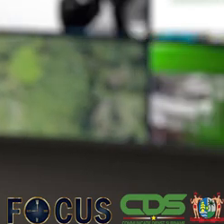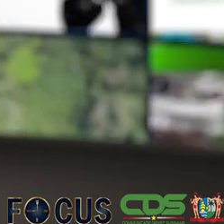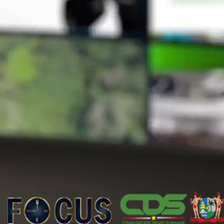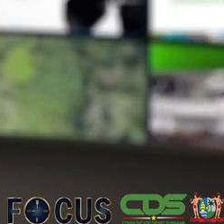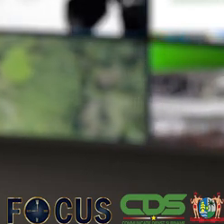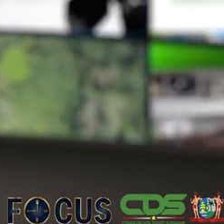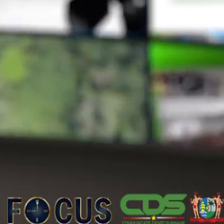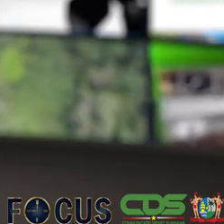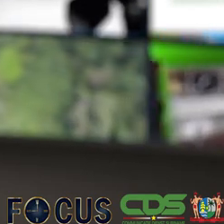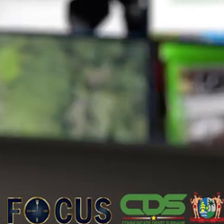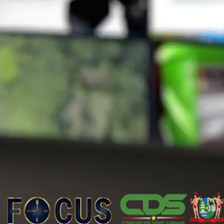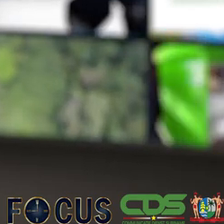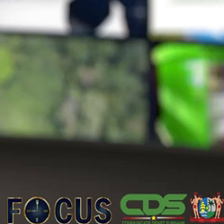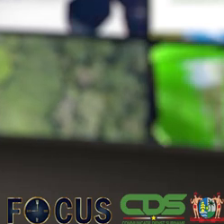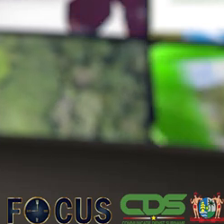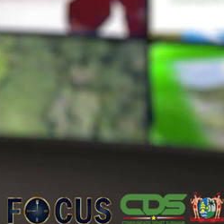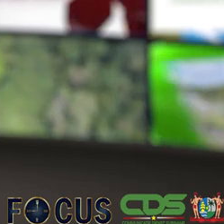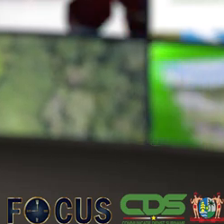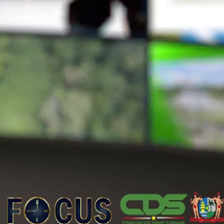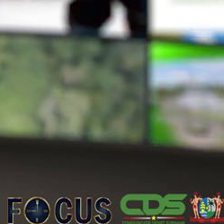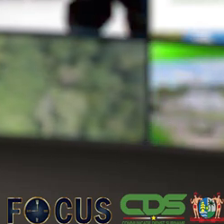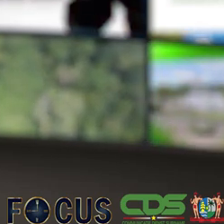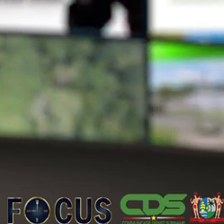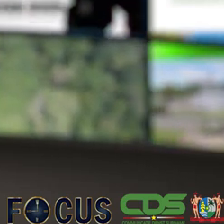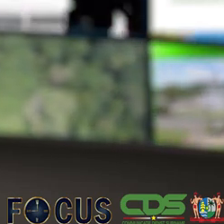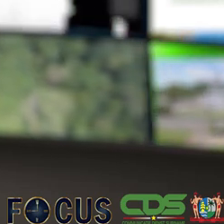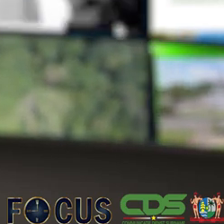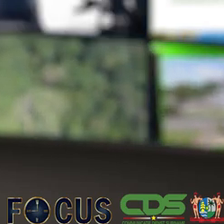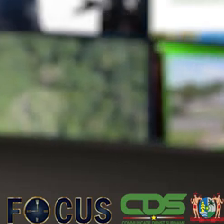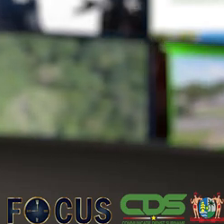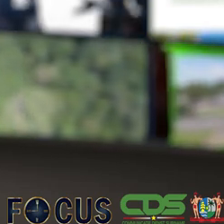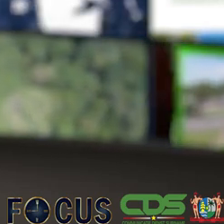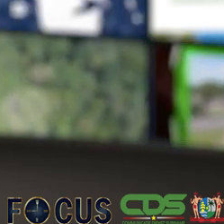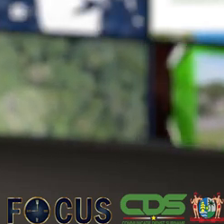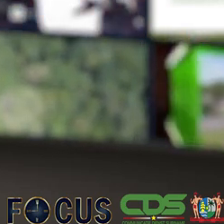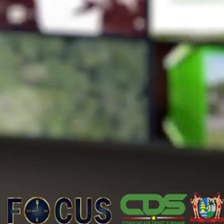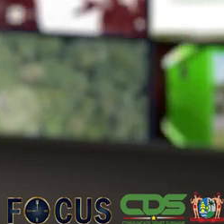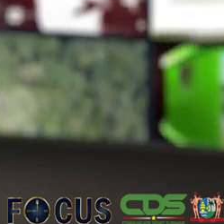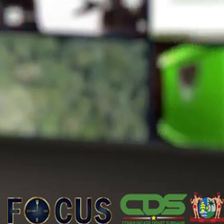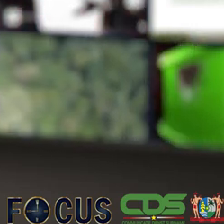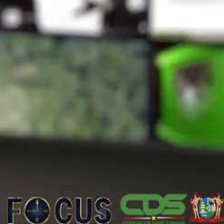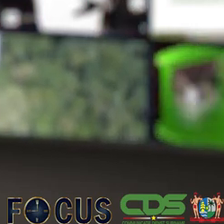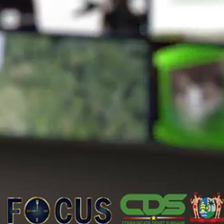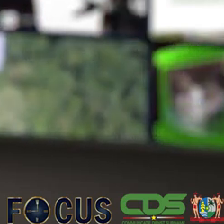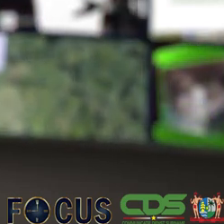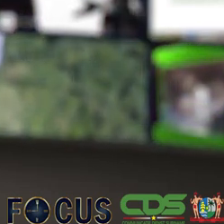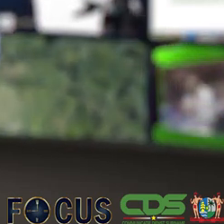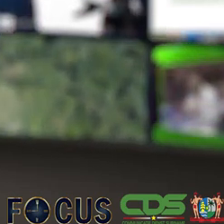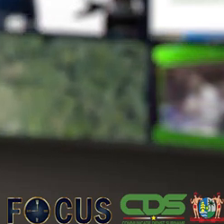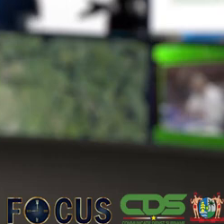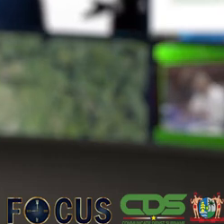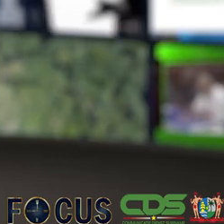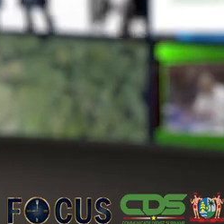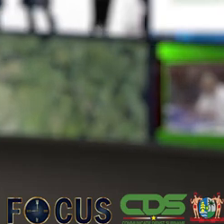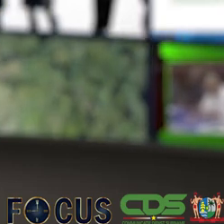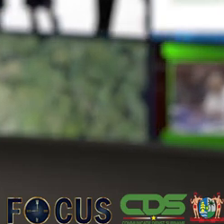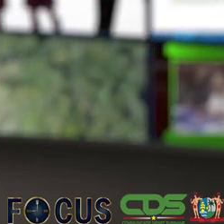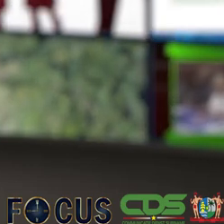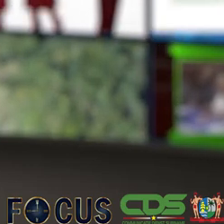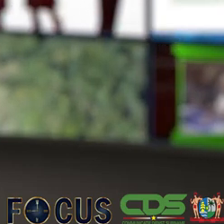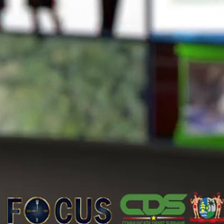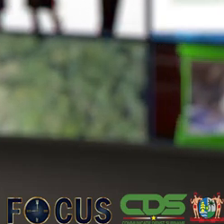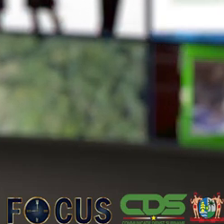de Centrale Lands Accountantsdienst CLAT. Het gaat in deze om zaken bij enkele diensten en projecten die nader onderzocht moeten